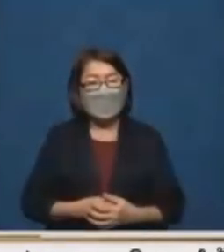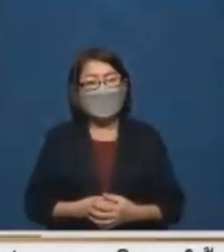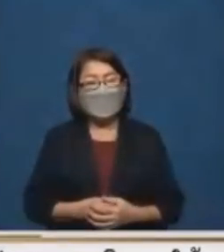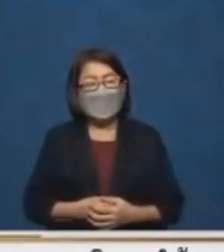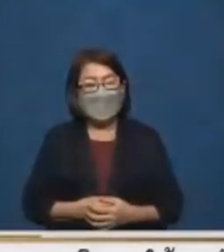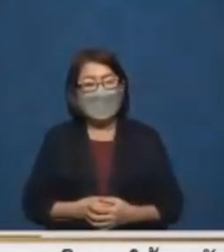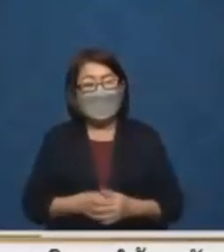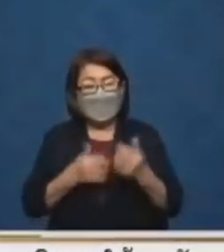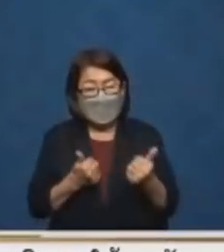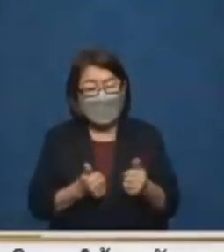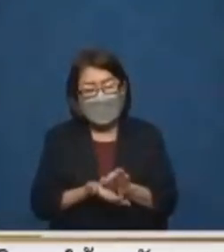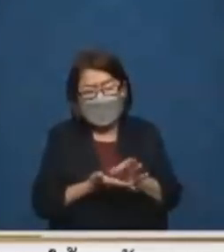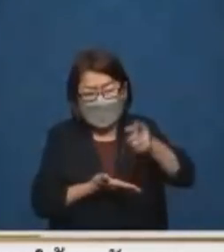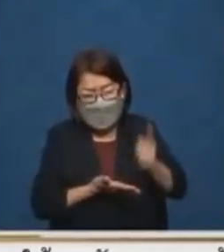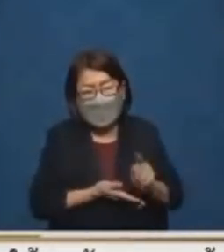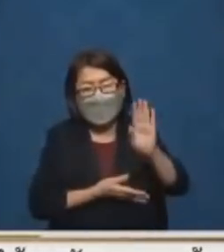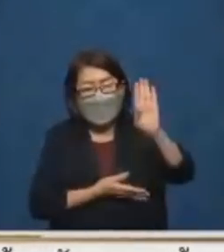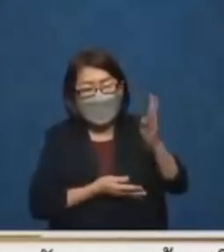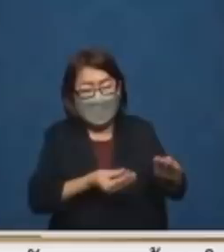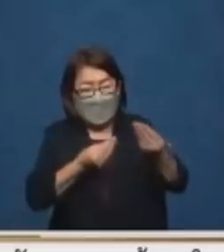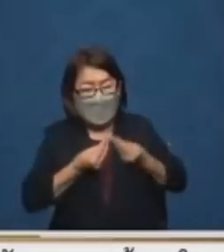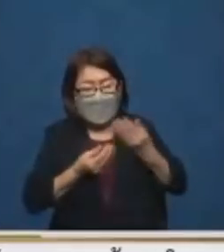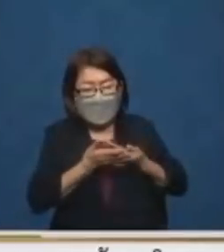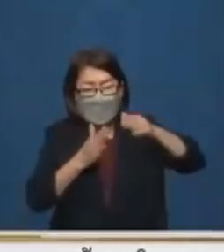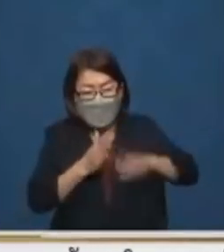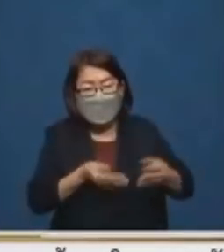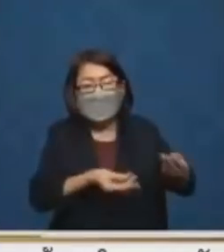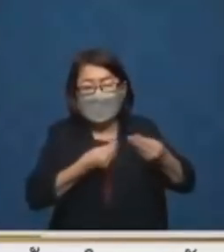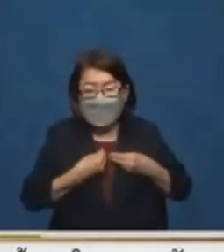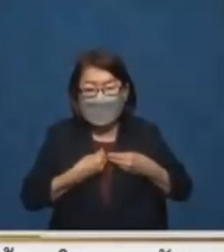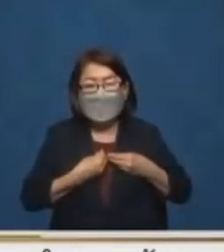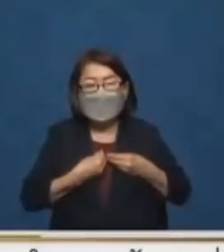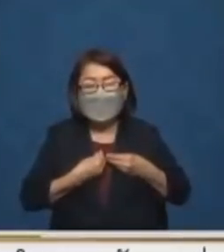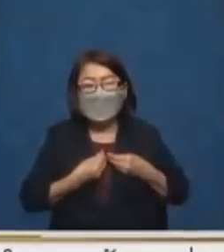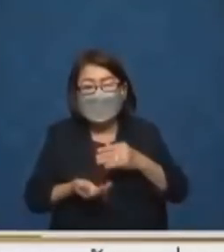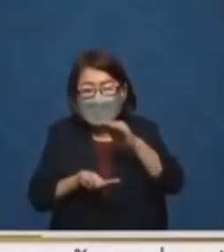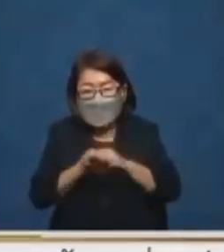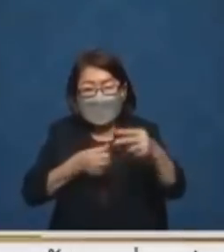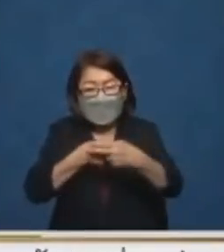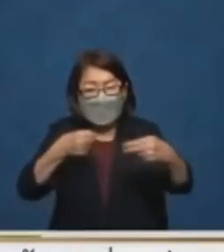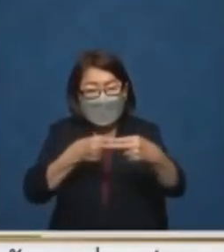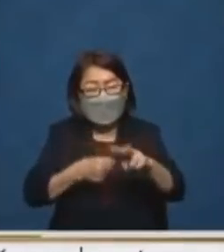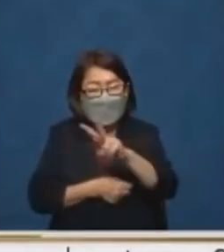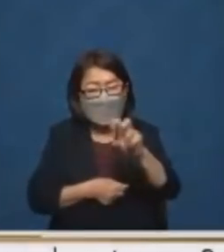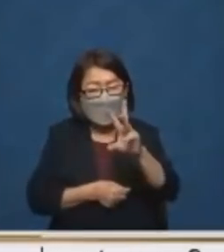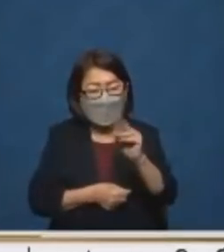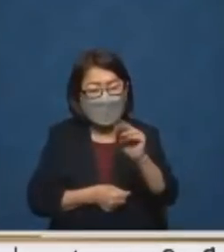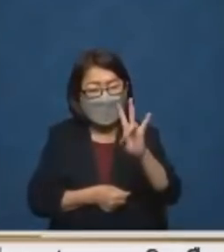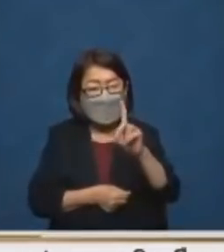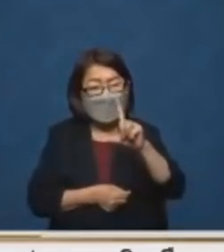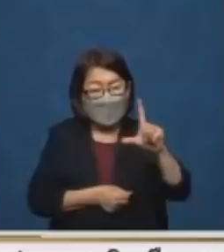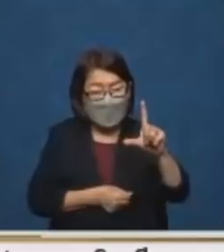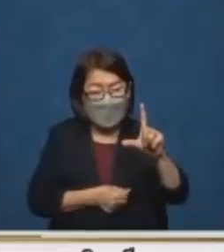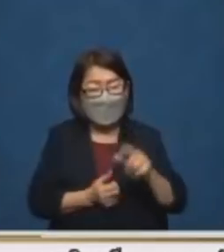เอาราคาที่จัดสื่อจริที่บริษัท ชิโนแวกได้ขายให้คิดเป็เงินดอลล์สารัด 267 ลาน ร์สาร